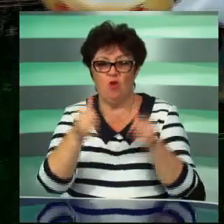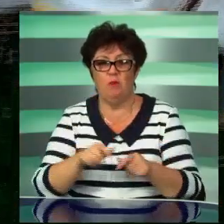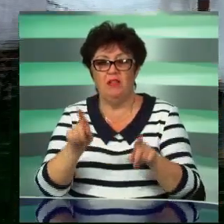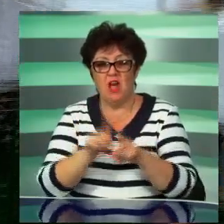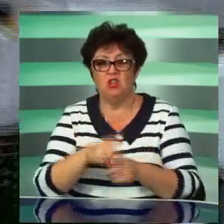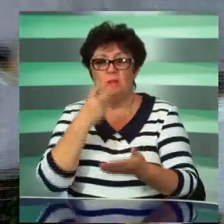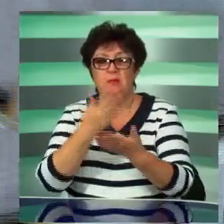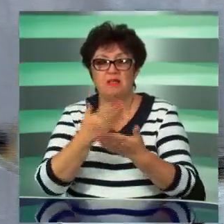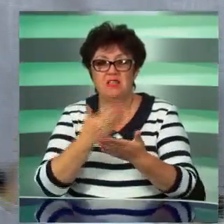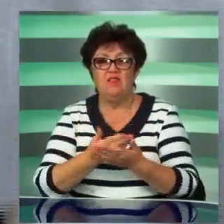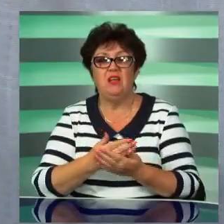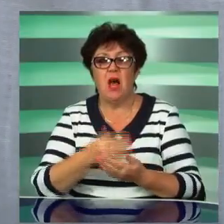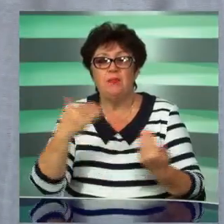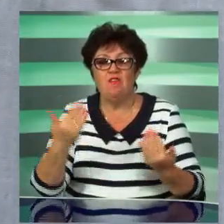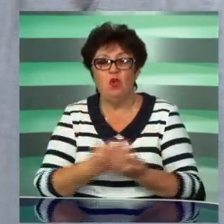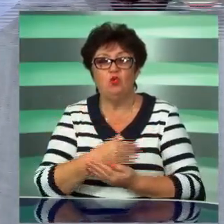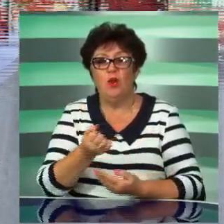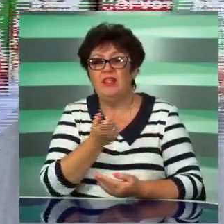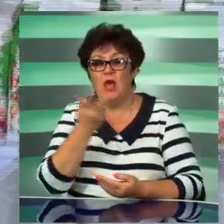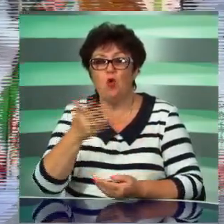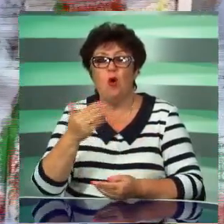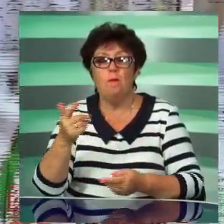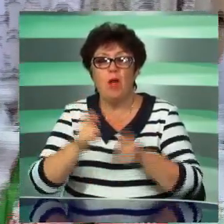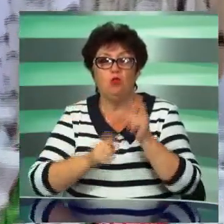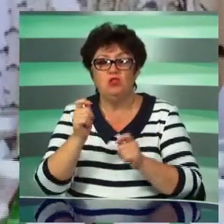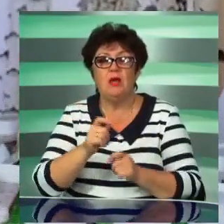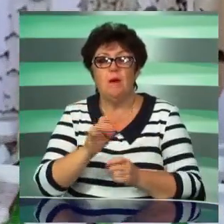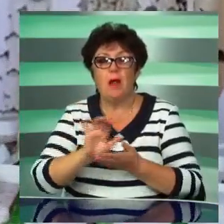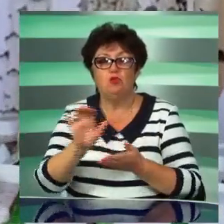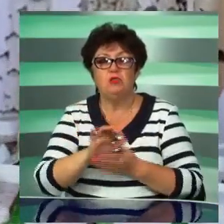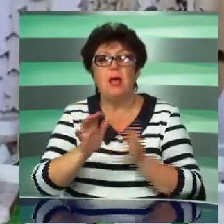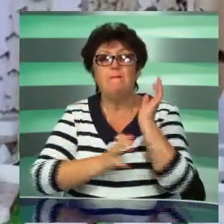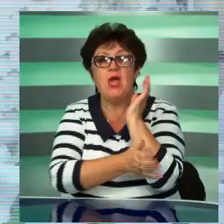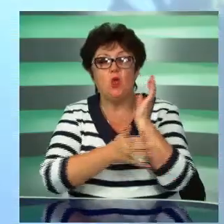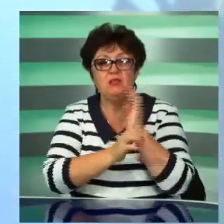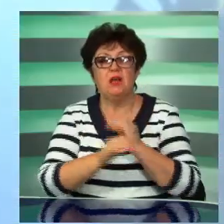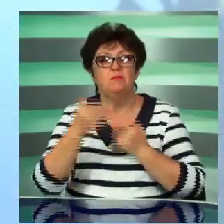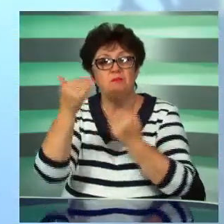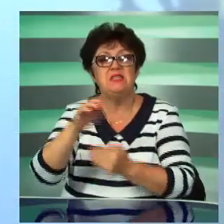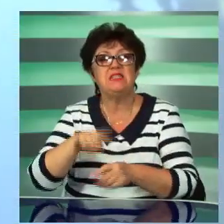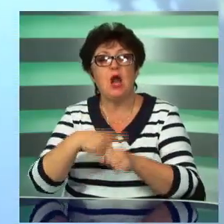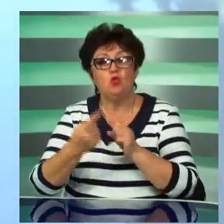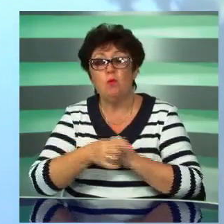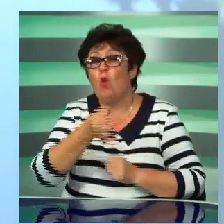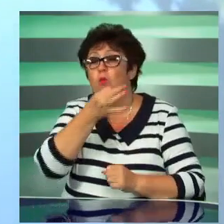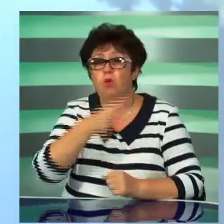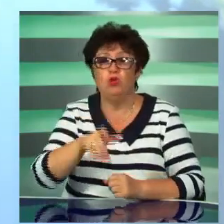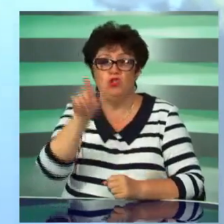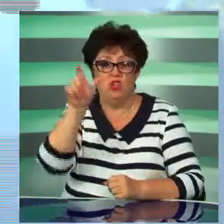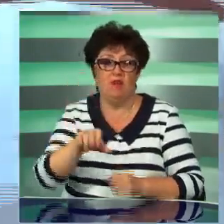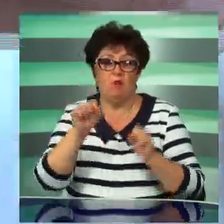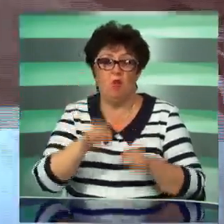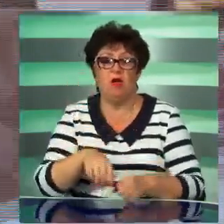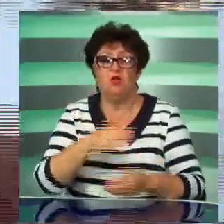Также продемонстрировали обновленную линейку молочной продукции «Березка» торговой марки «Стародуб». Любой желающий мог с